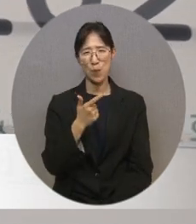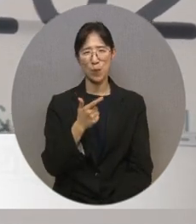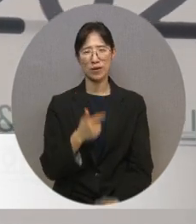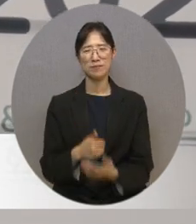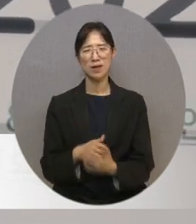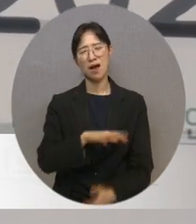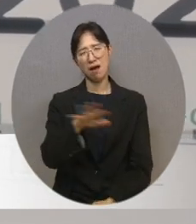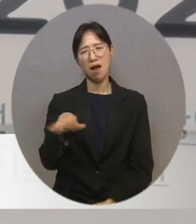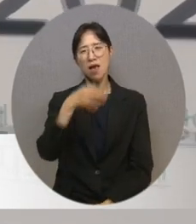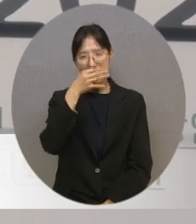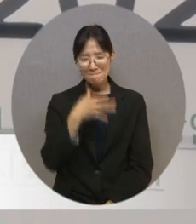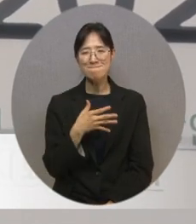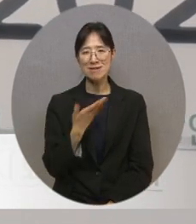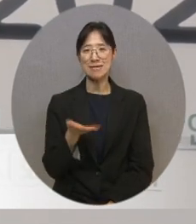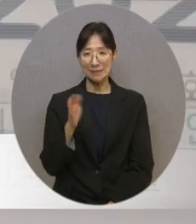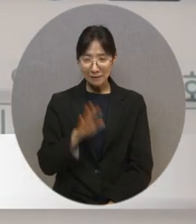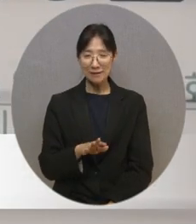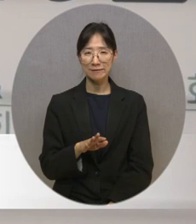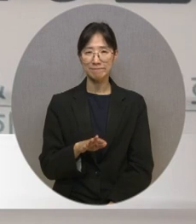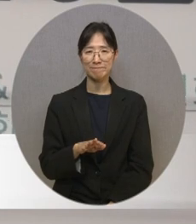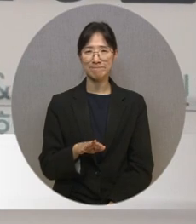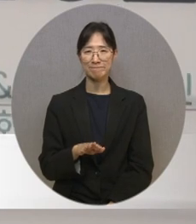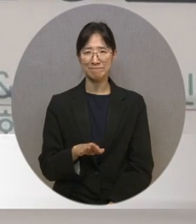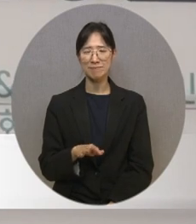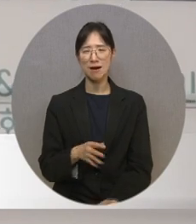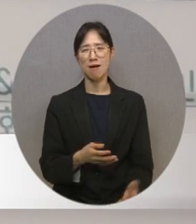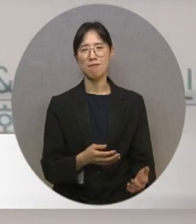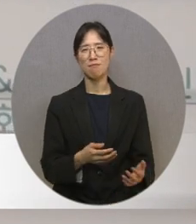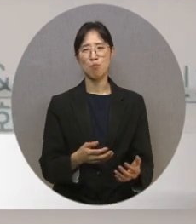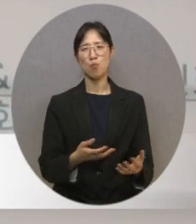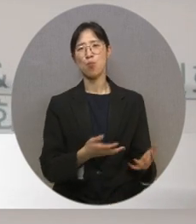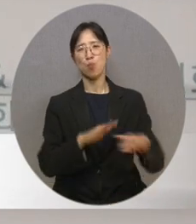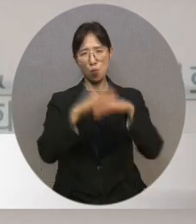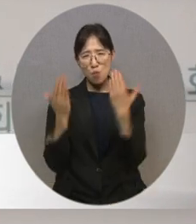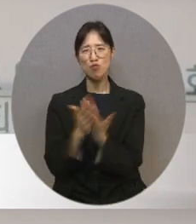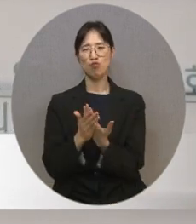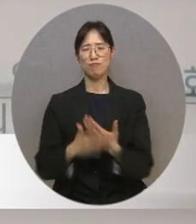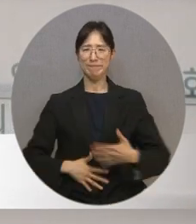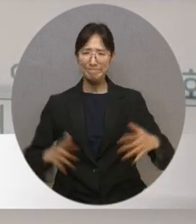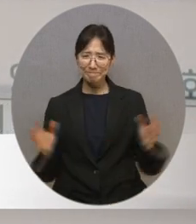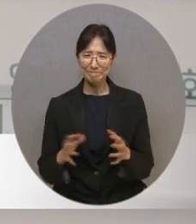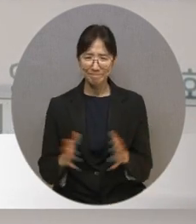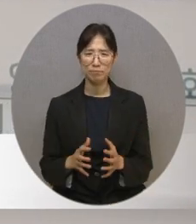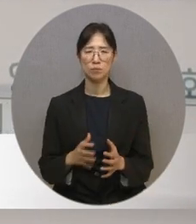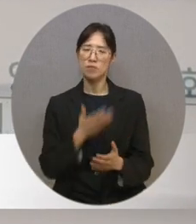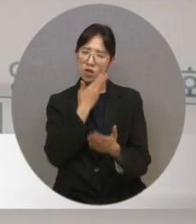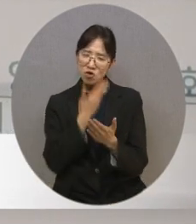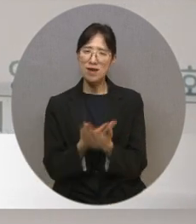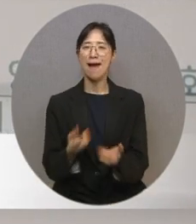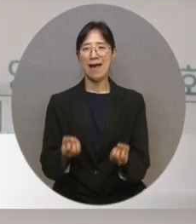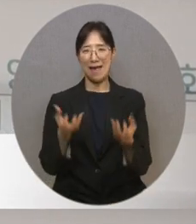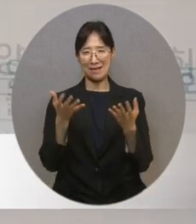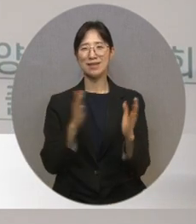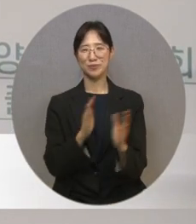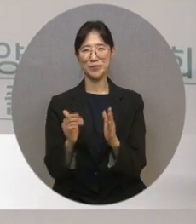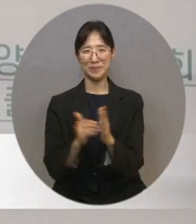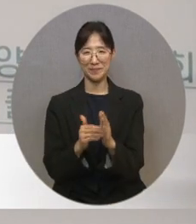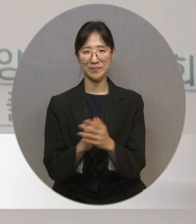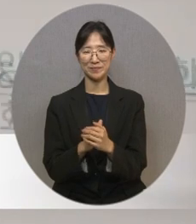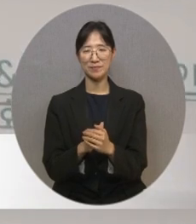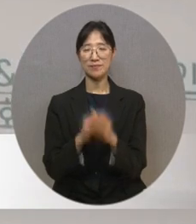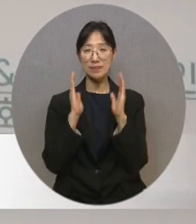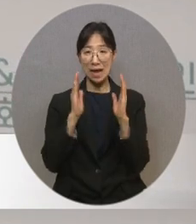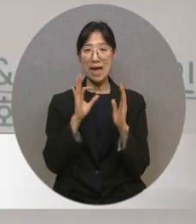다들 힘들어하시는데 그렇지만 정말 십시일반 이런 귀한 그 행사를 준비했고요.